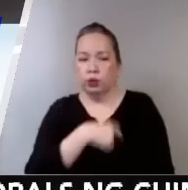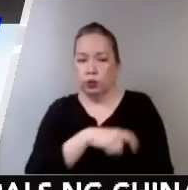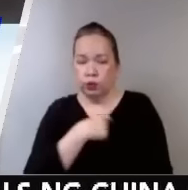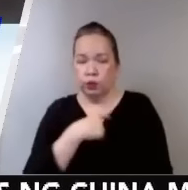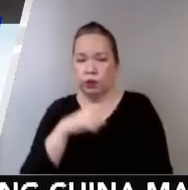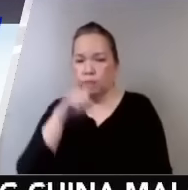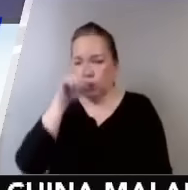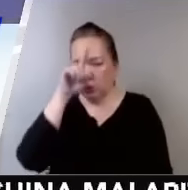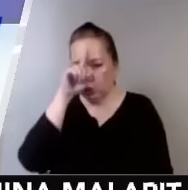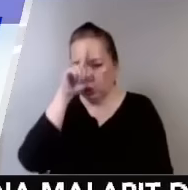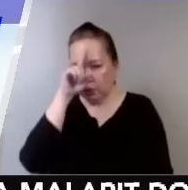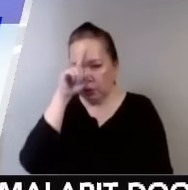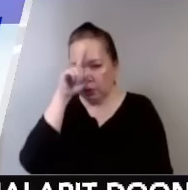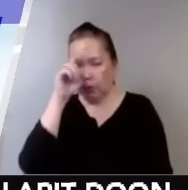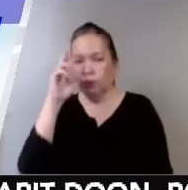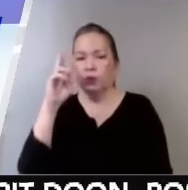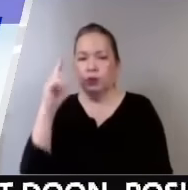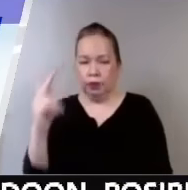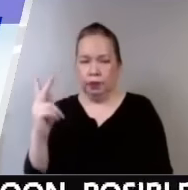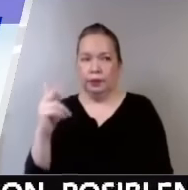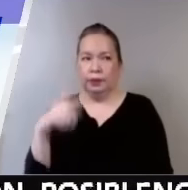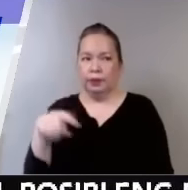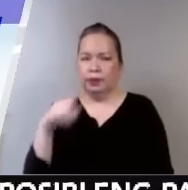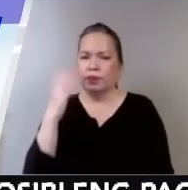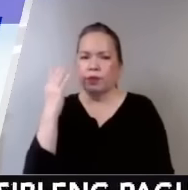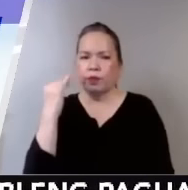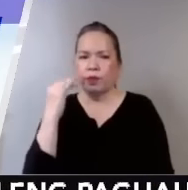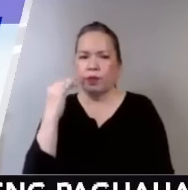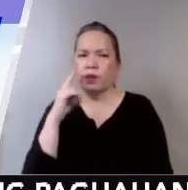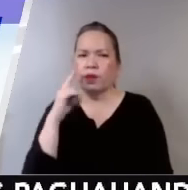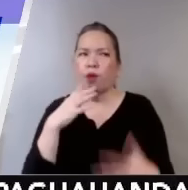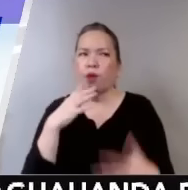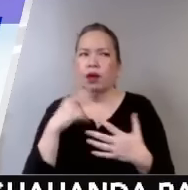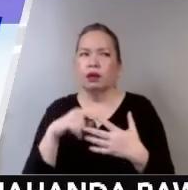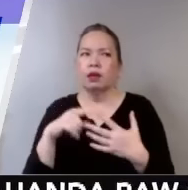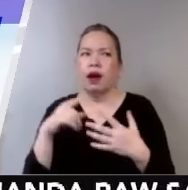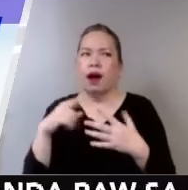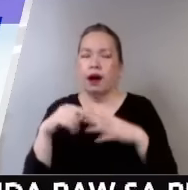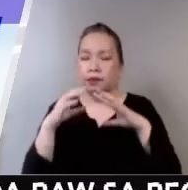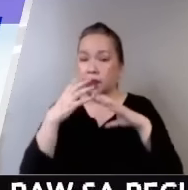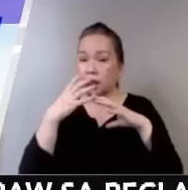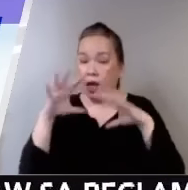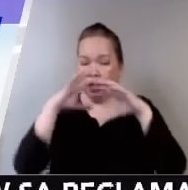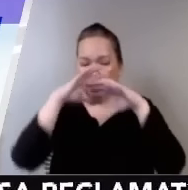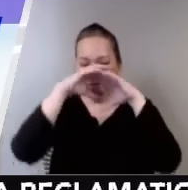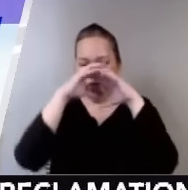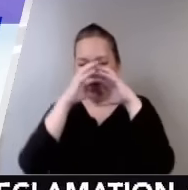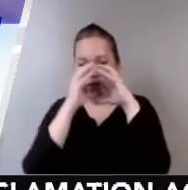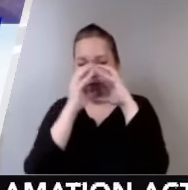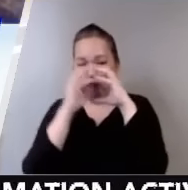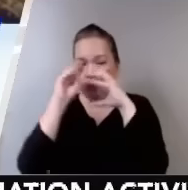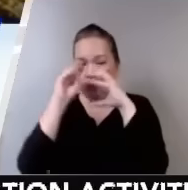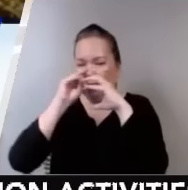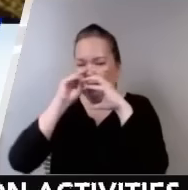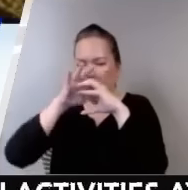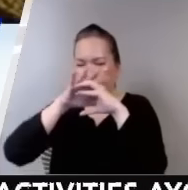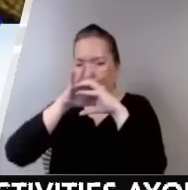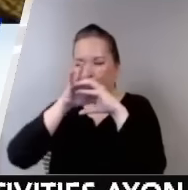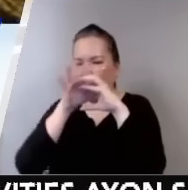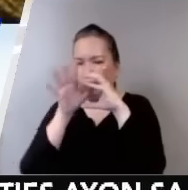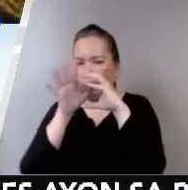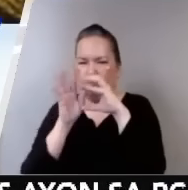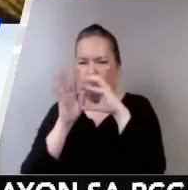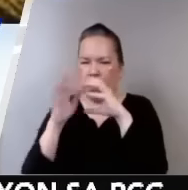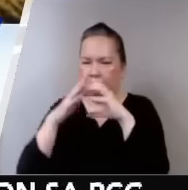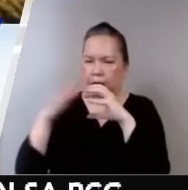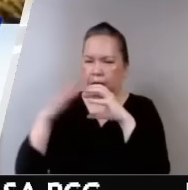paningin, posibleng epektro ito ng extreme solar flare na ibinuga ng araw. Una nang nagbabala ang